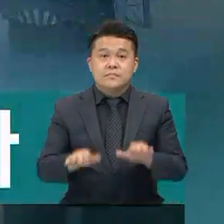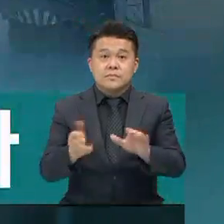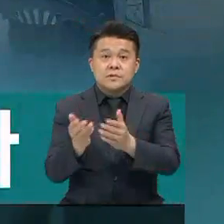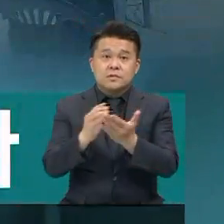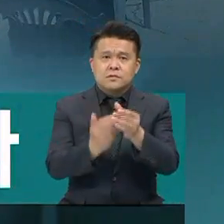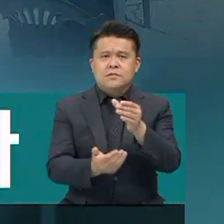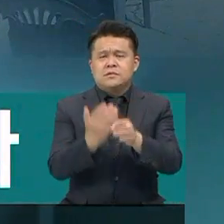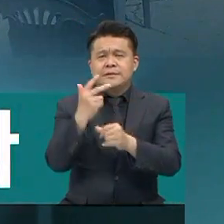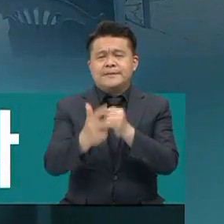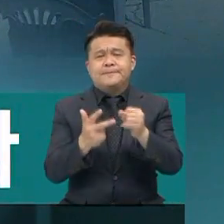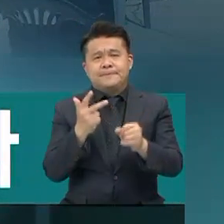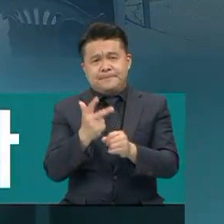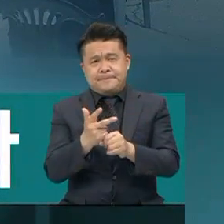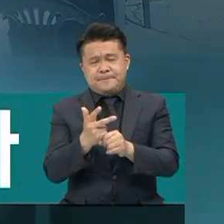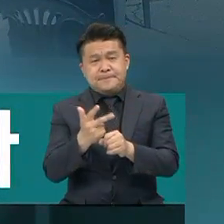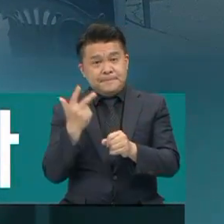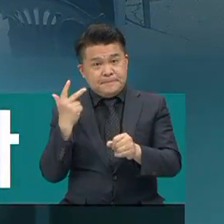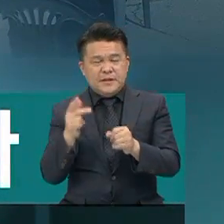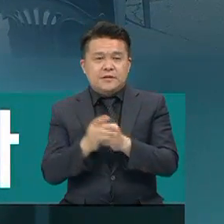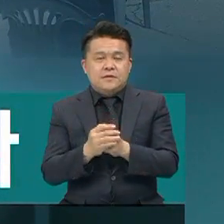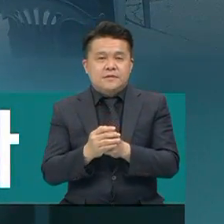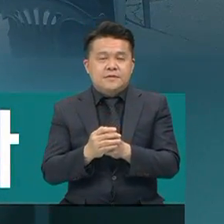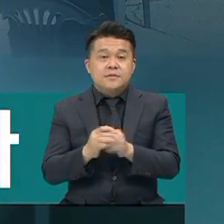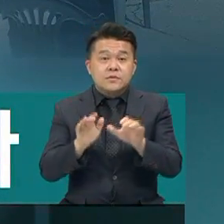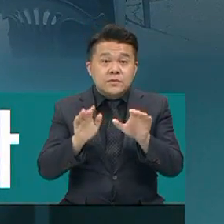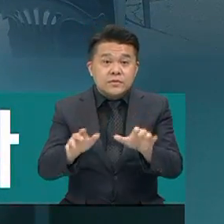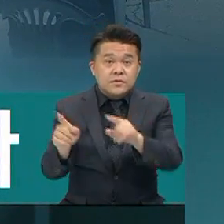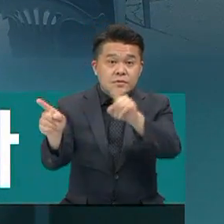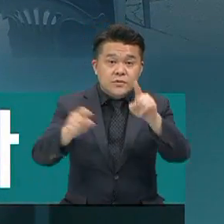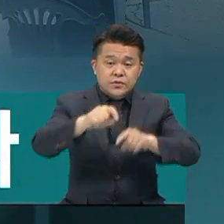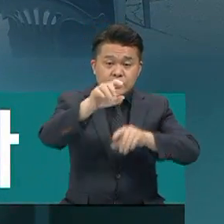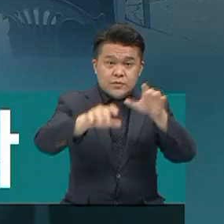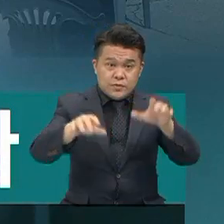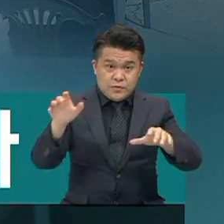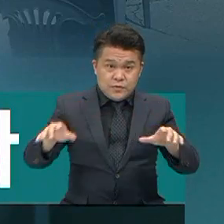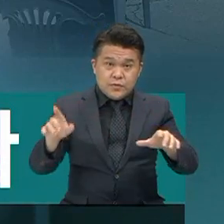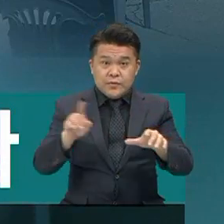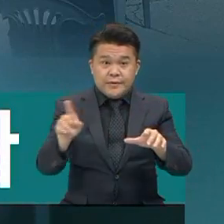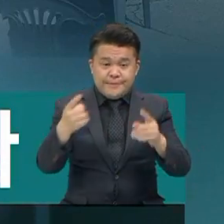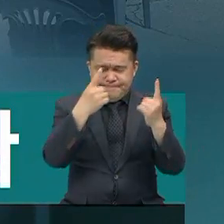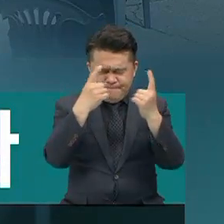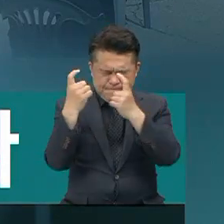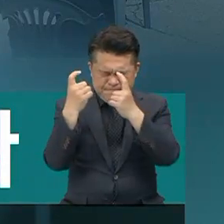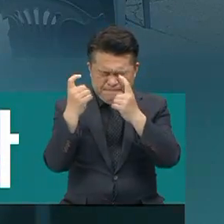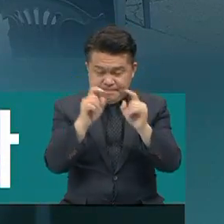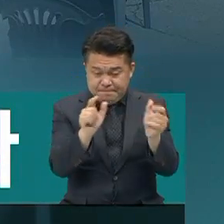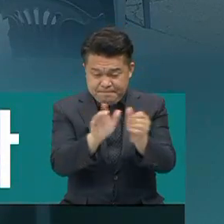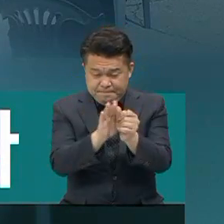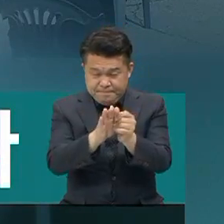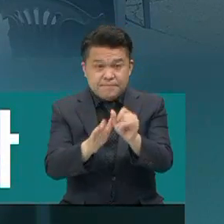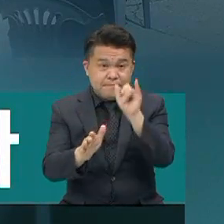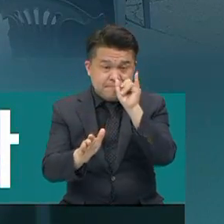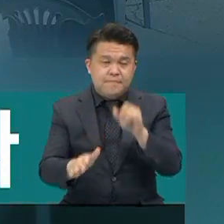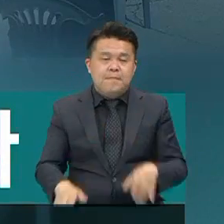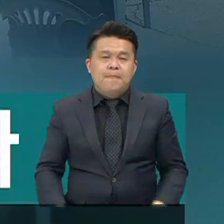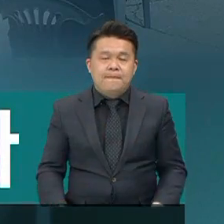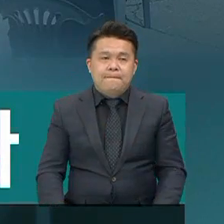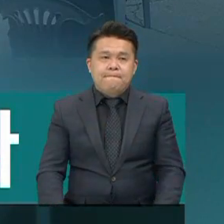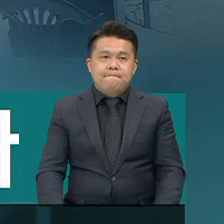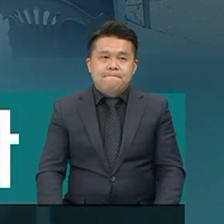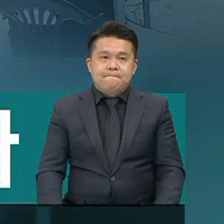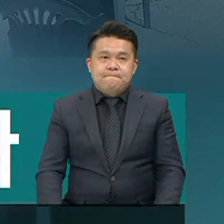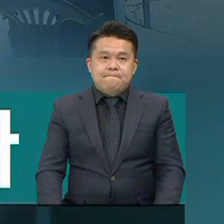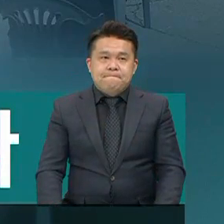네, 오늘 세월호 참사가 일어난 지 7년이 되는 날입니다. 7주기를 맞아서 전국 곳곳에서 희생자를 기리는 추모 행사가 열렸습니다.